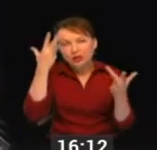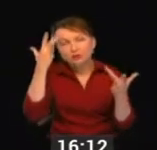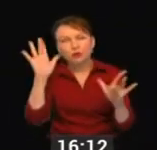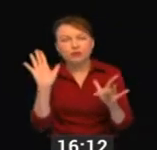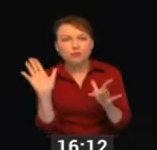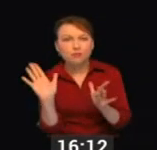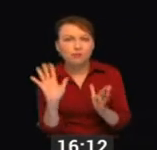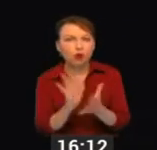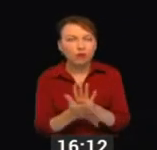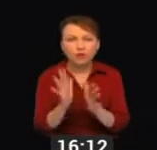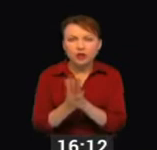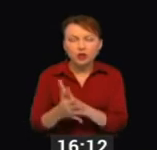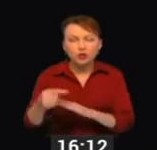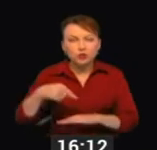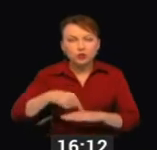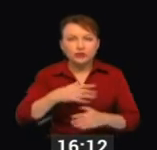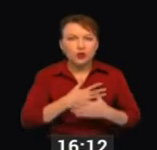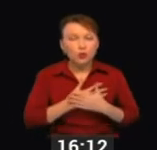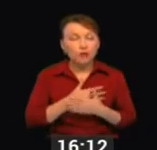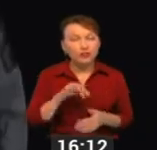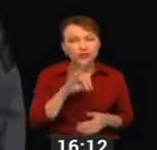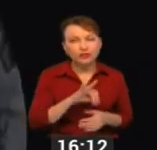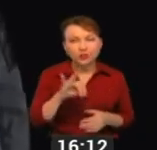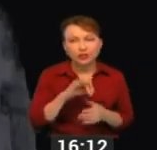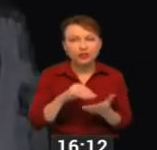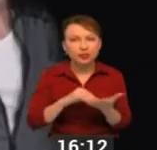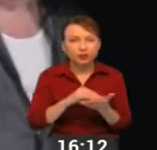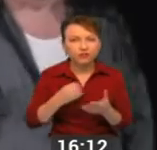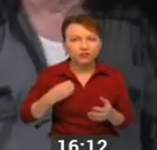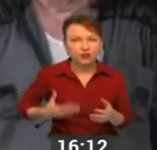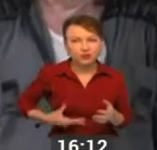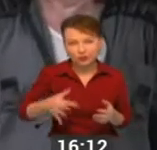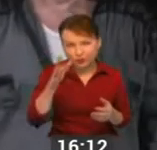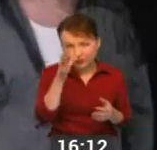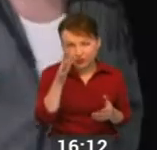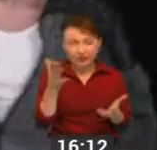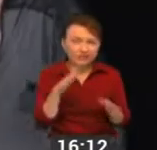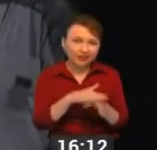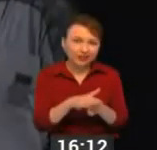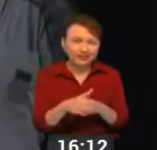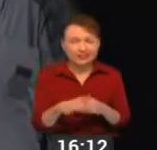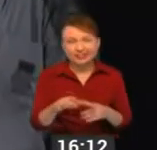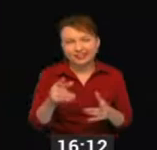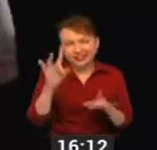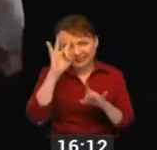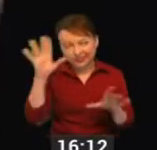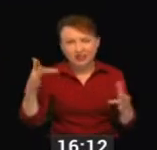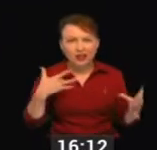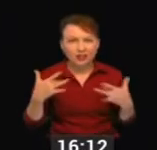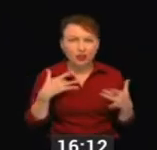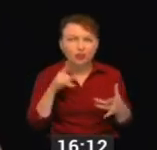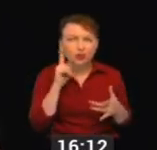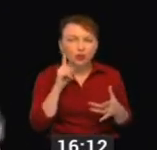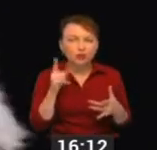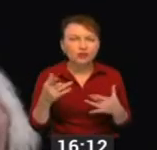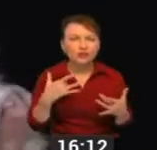поворотів, чуттєвих любовних історій та неповторного французького гумору у виконанні неперевершених акторів молодого